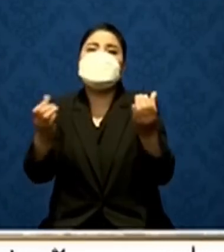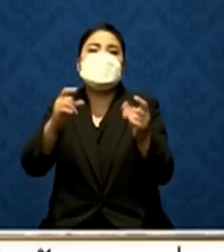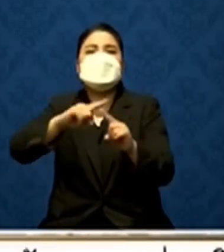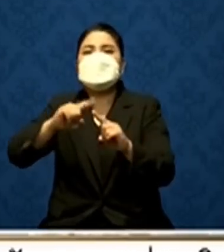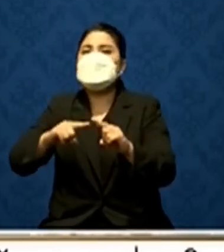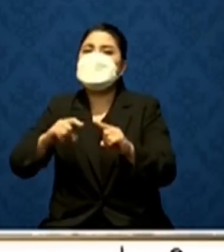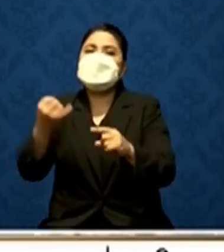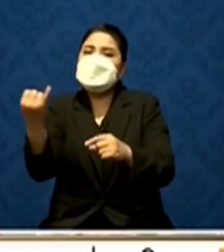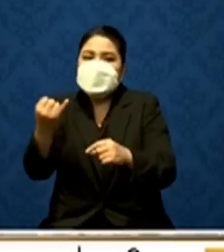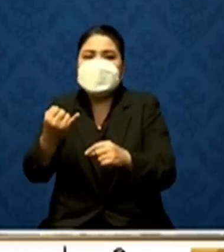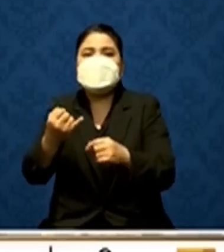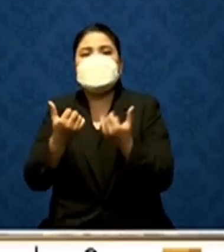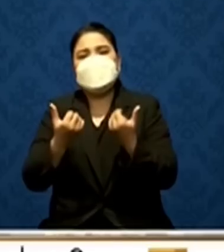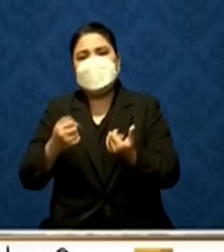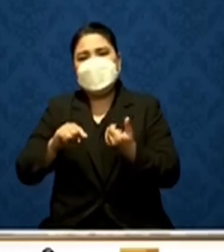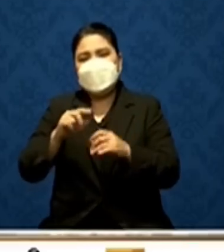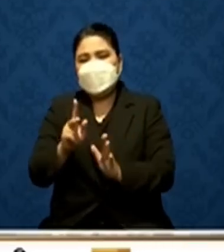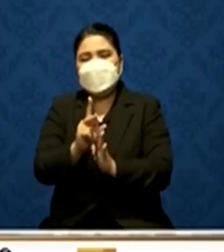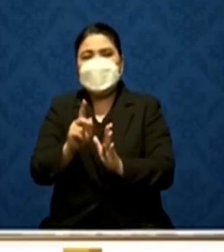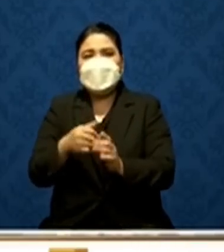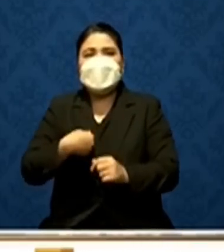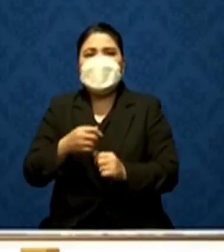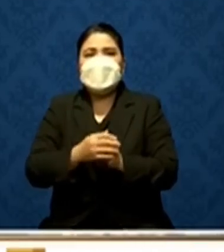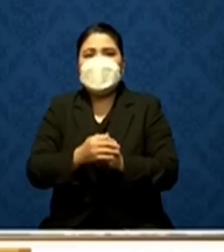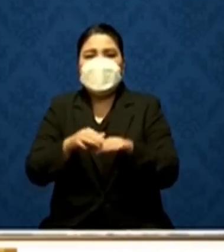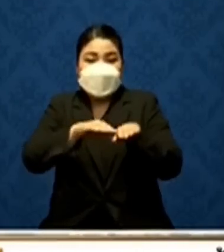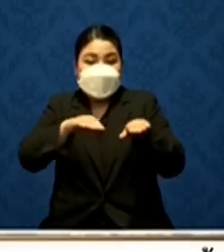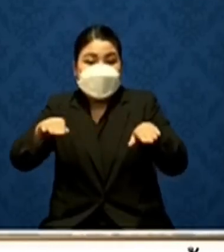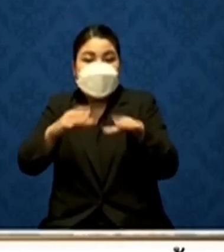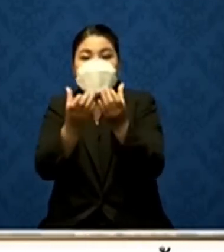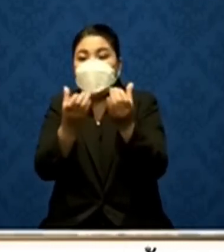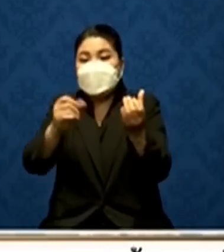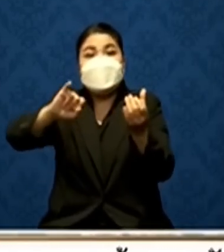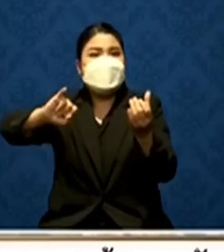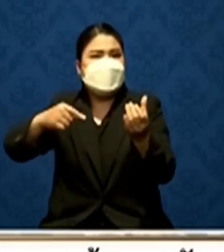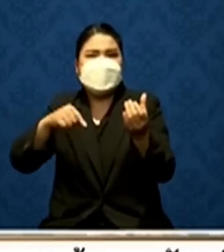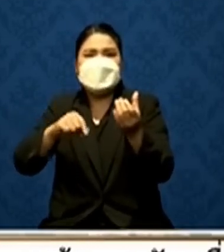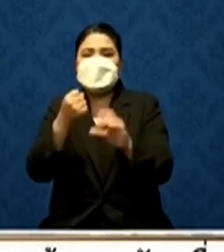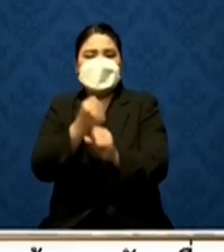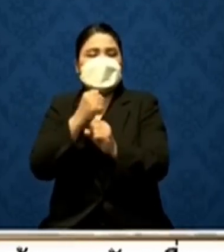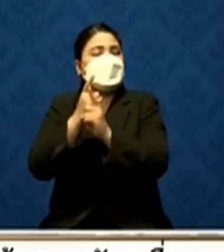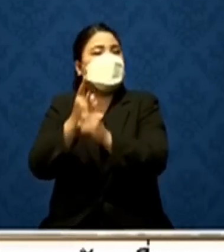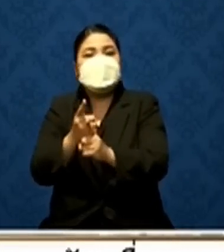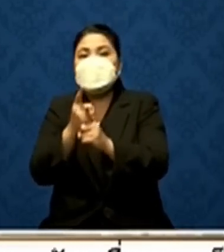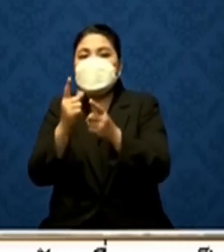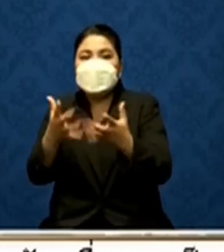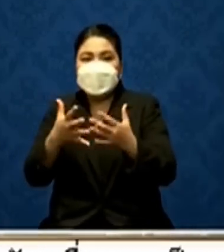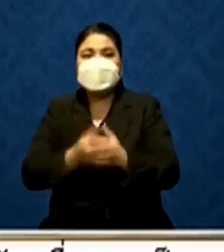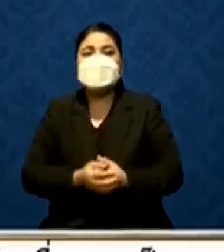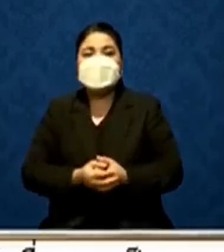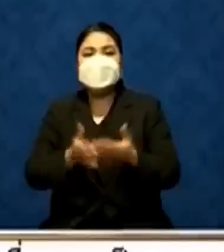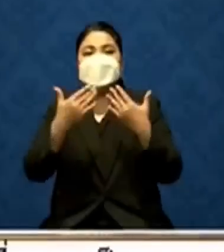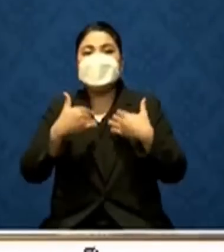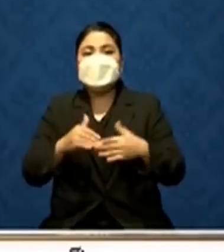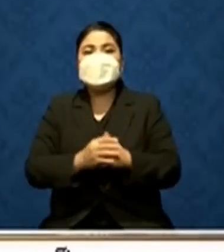อันดีฝ่าฝืนและไม่มีบัตรตามมาตรฐานจริยธรรมอย่างร้ายแรงฉันต่อไปครับ